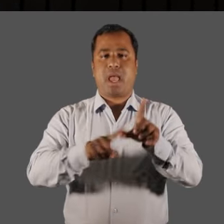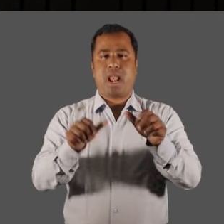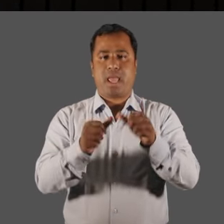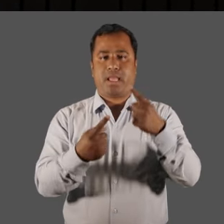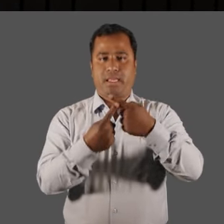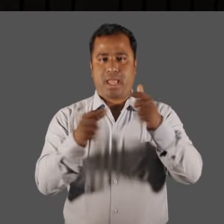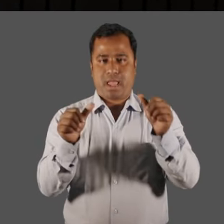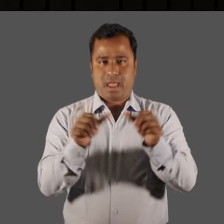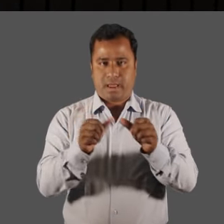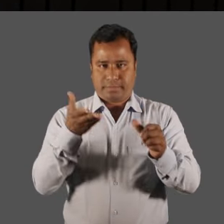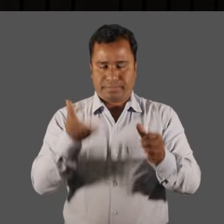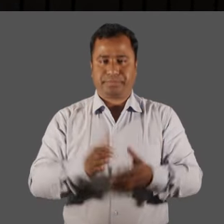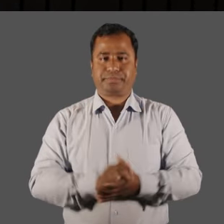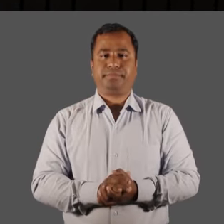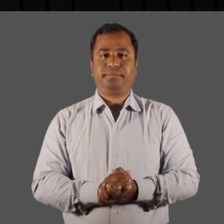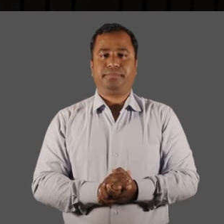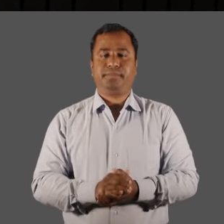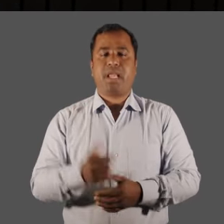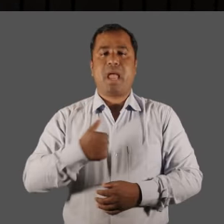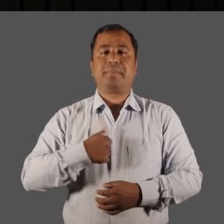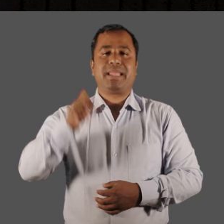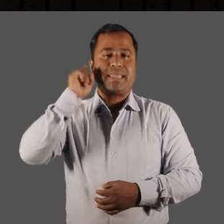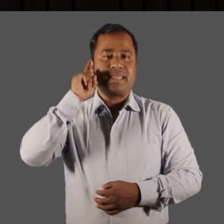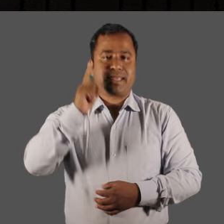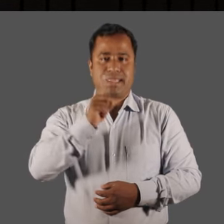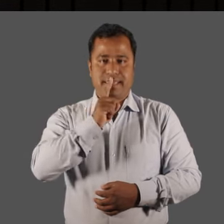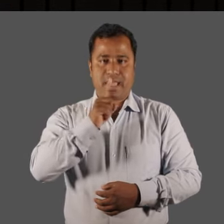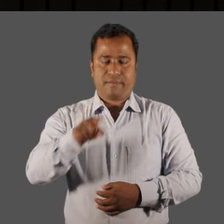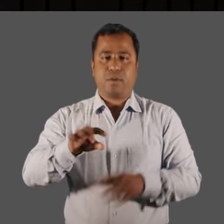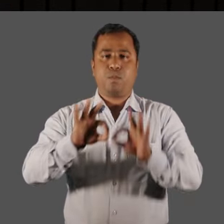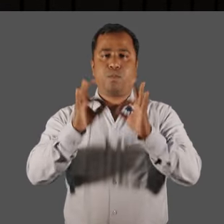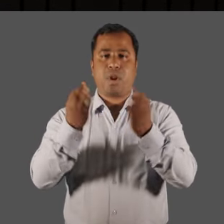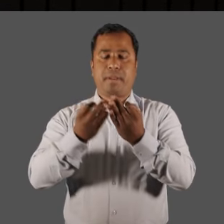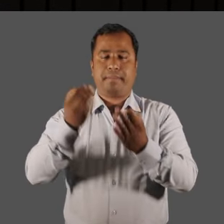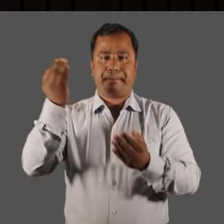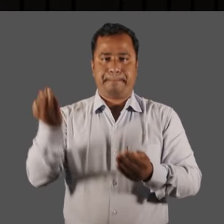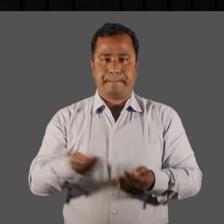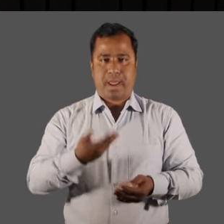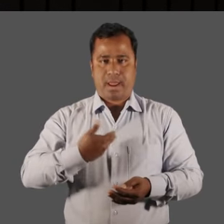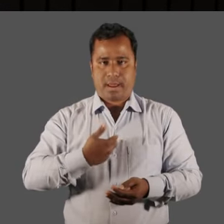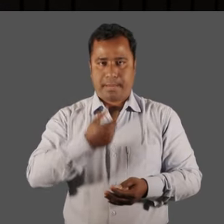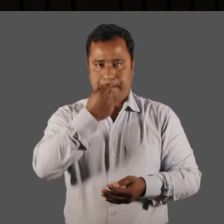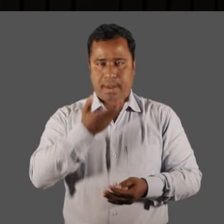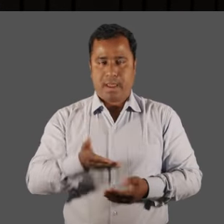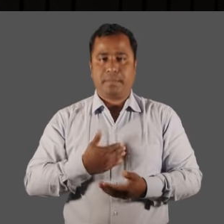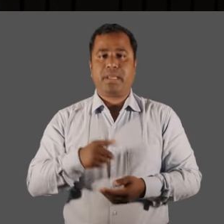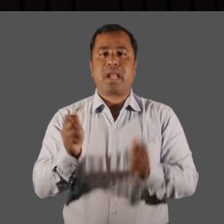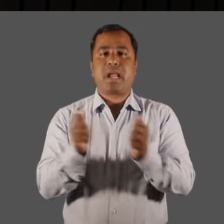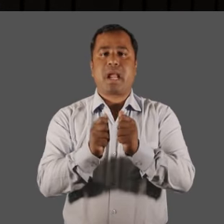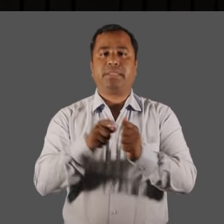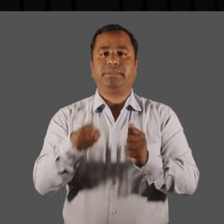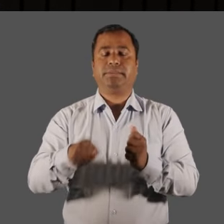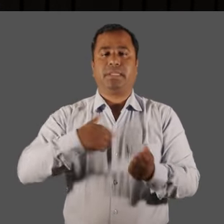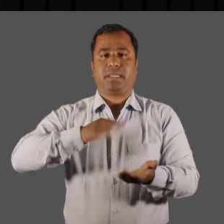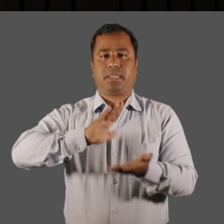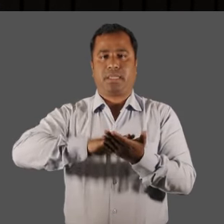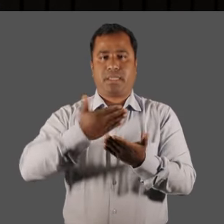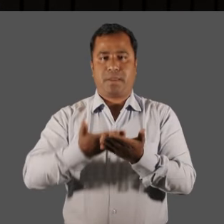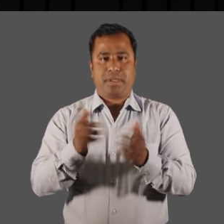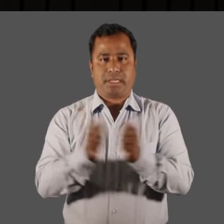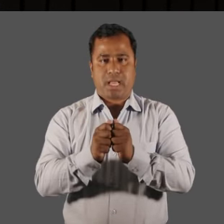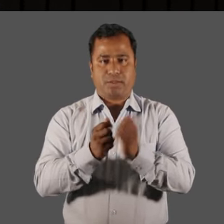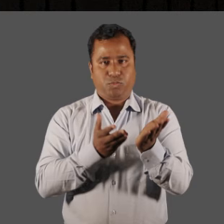প্রথম পরিচয় হচ্ছে আমি একজন শ্রবণ প্রতিবন্ধী পরিবারের সন্তান। আর পেশাগত জায়গা থেকে আমি একজন ইশারা ভাষার